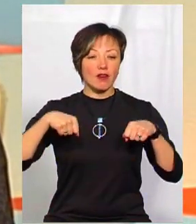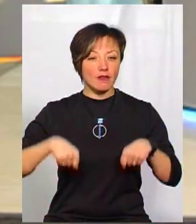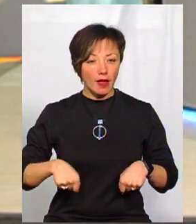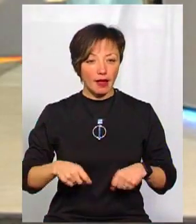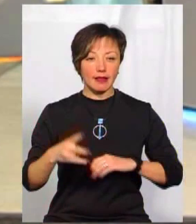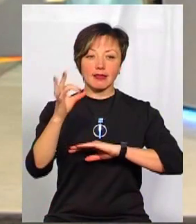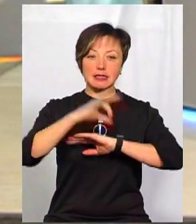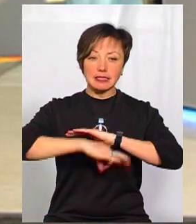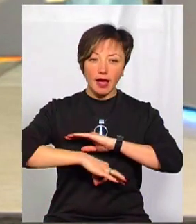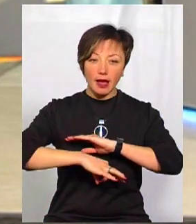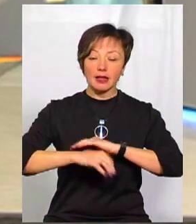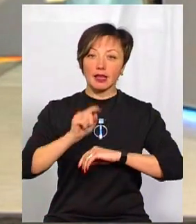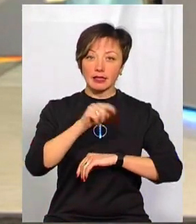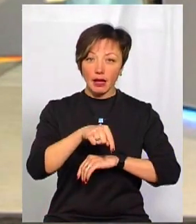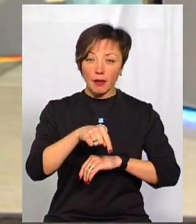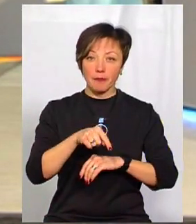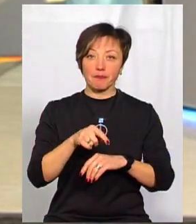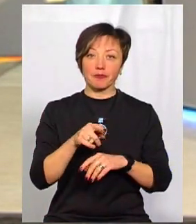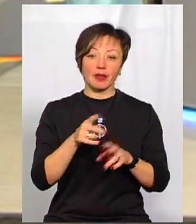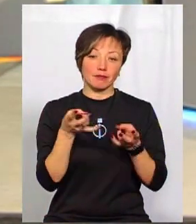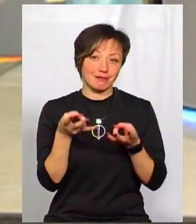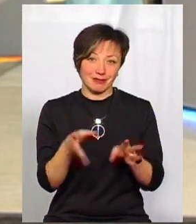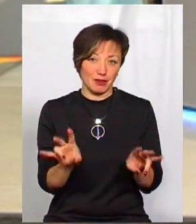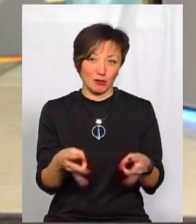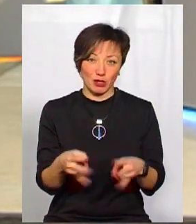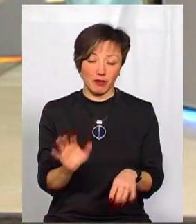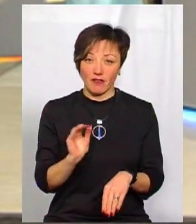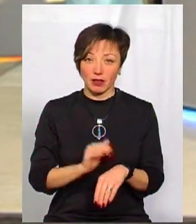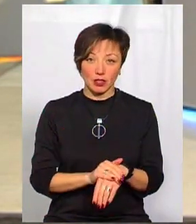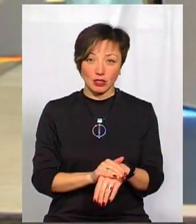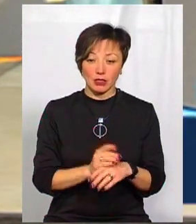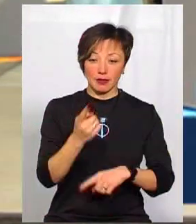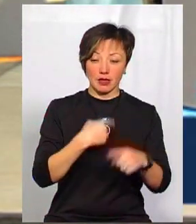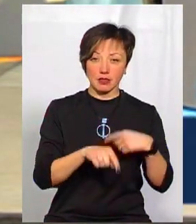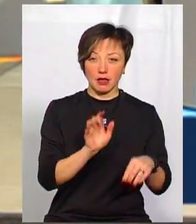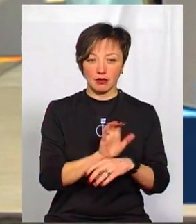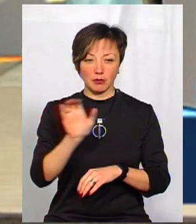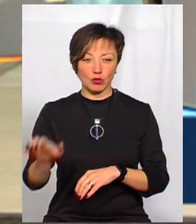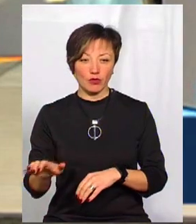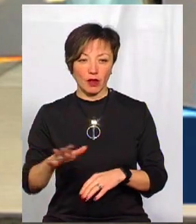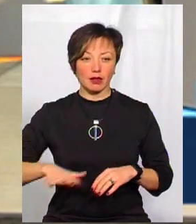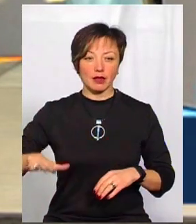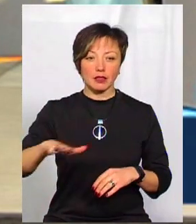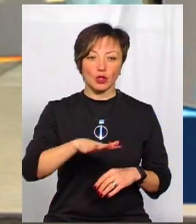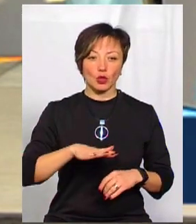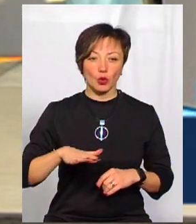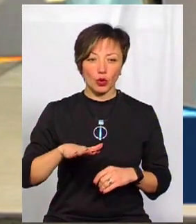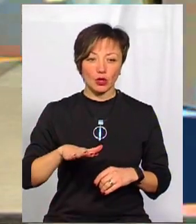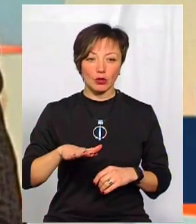влади на захід, а вони там не були потрібні, і фактично їх назад сюди депортували на